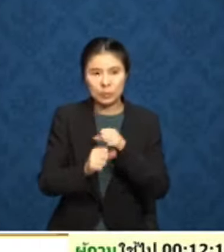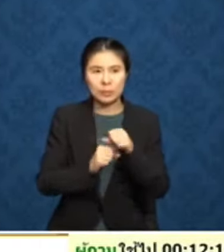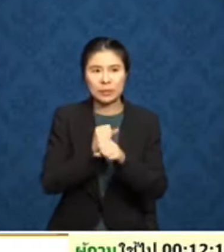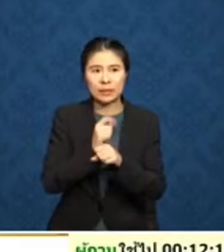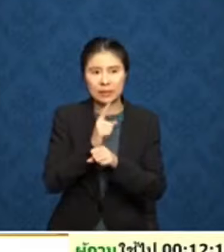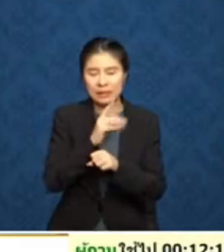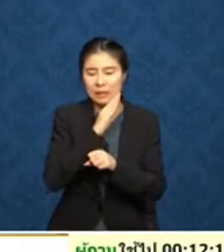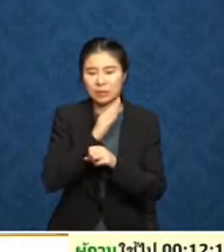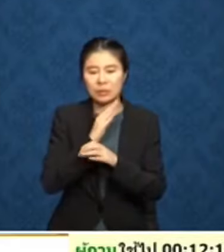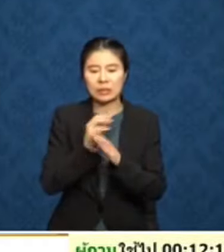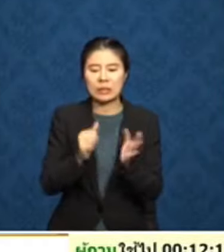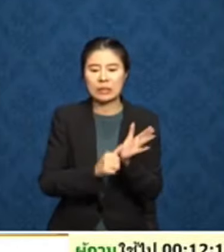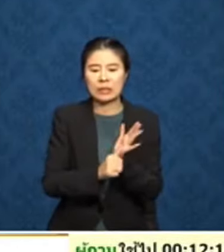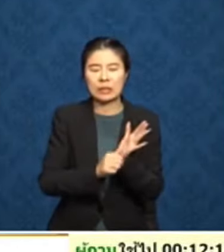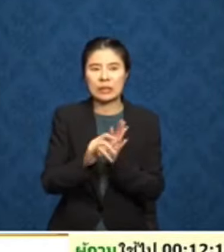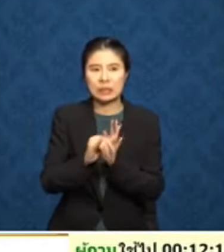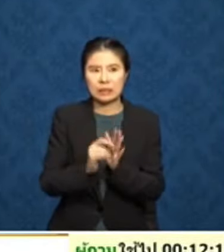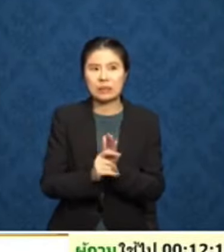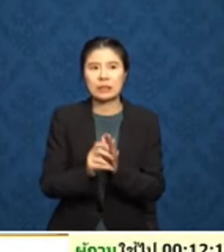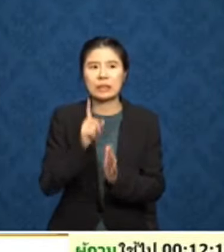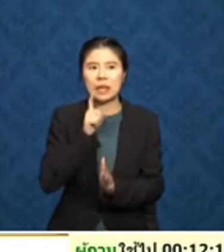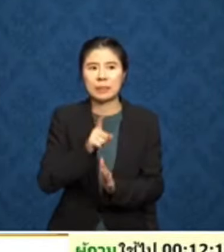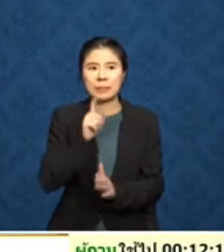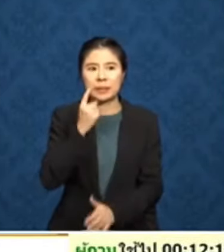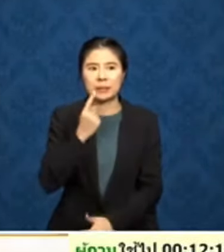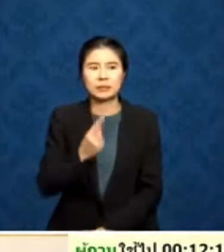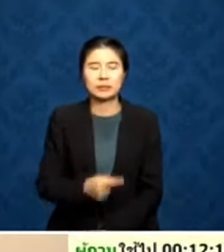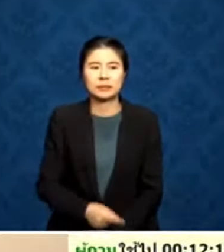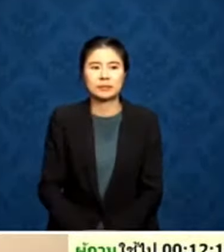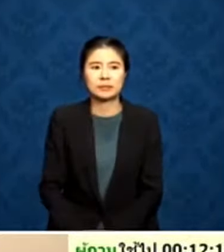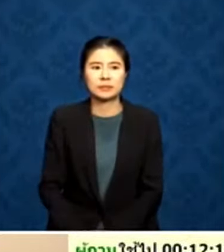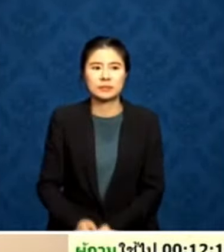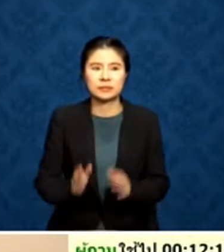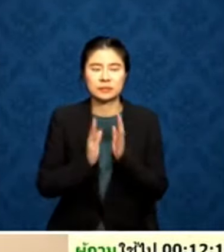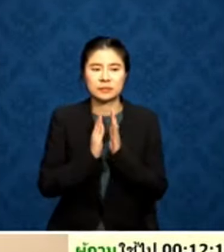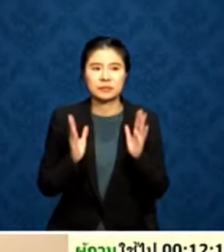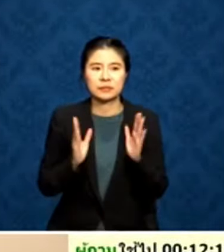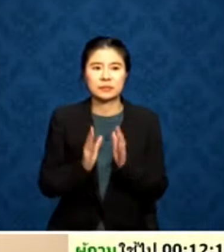ความคืบหน้าอาจจะมาถามใหม่ค่ะขอบคุณค่ะ ครับขอบคุณมากครับ